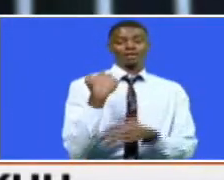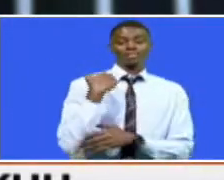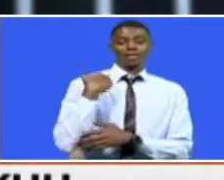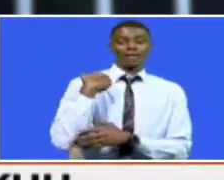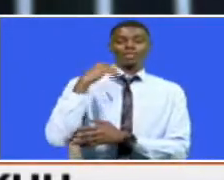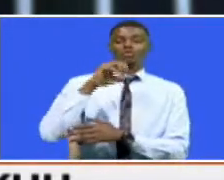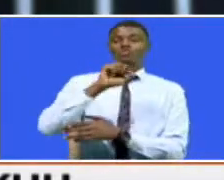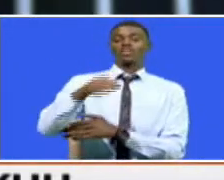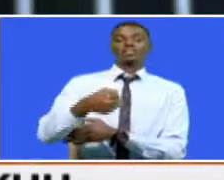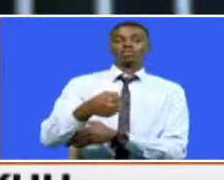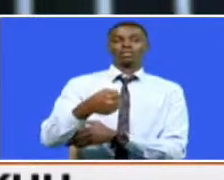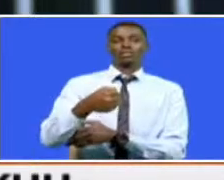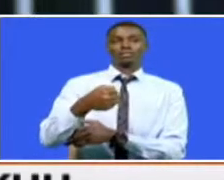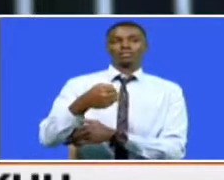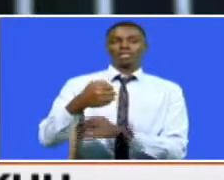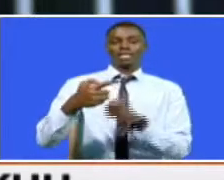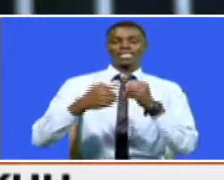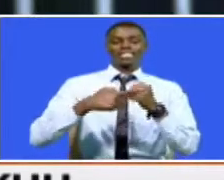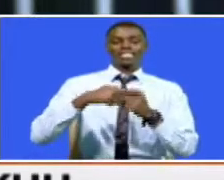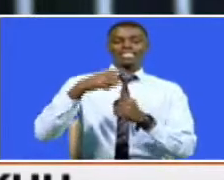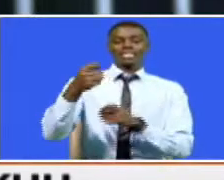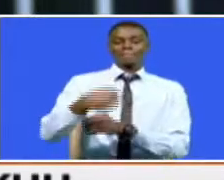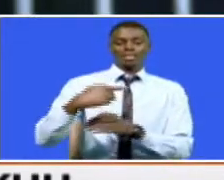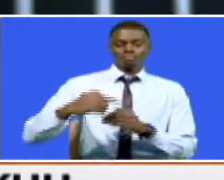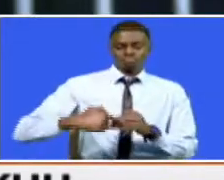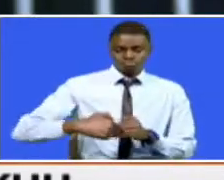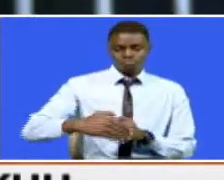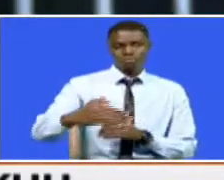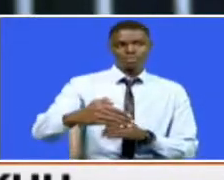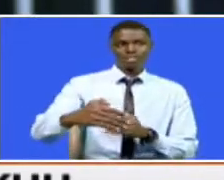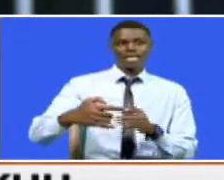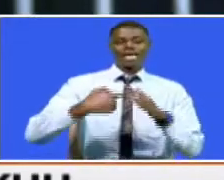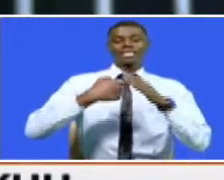5,000 within the next 6 months, effective